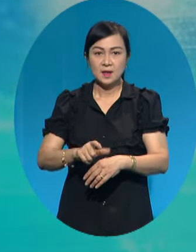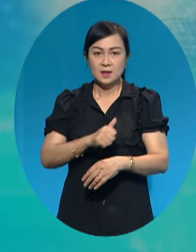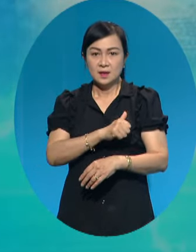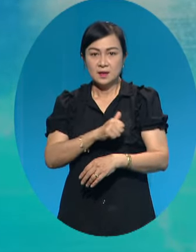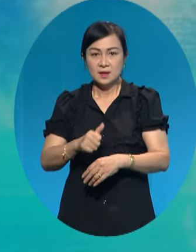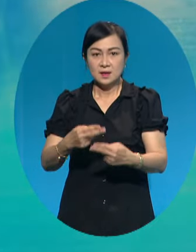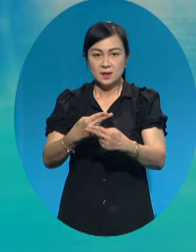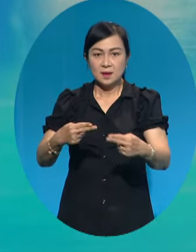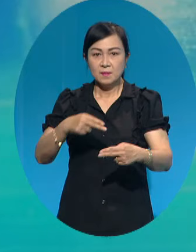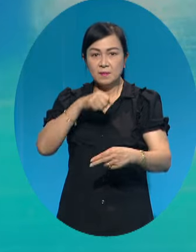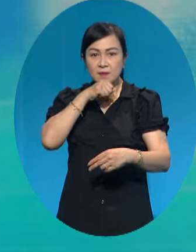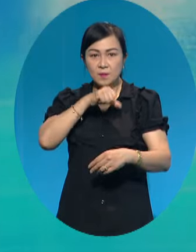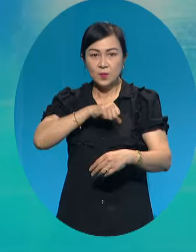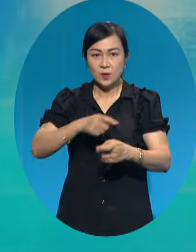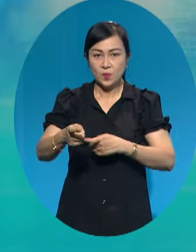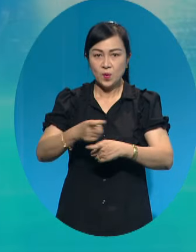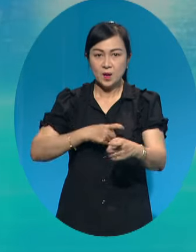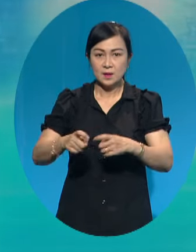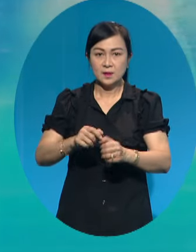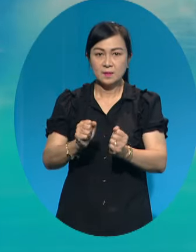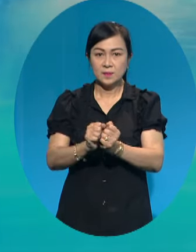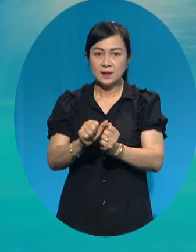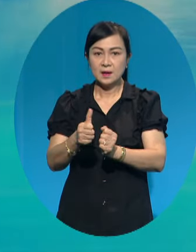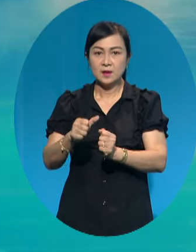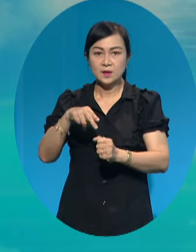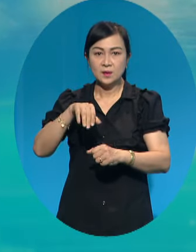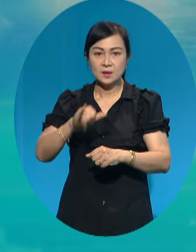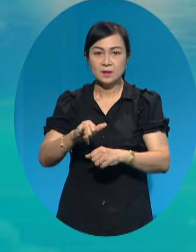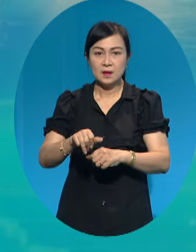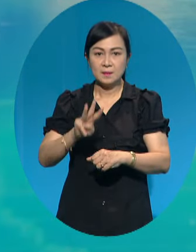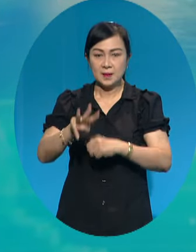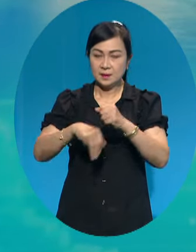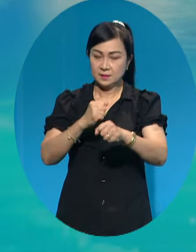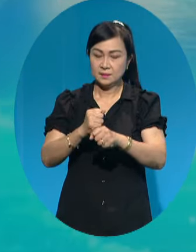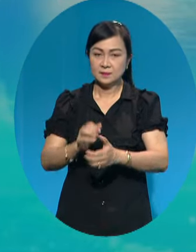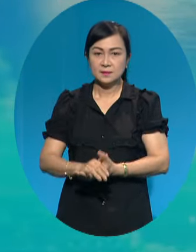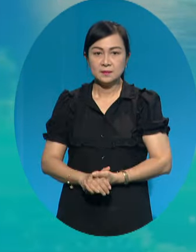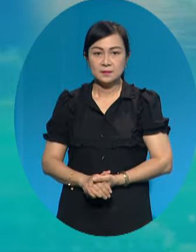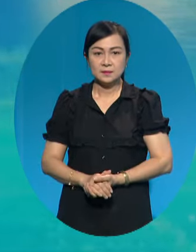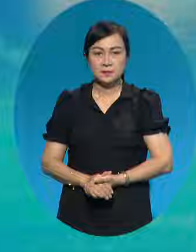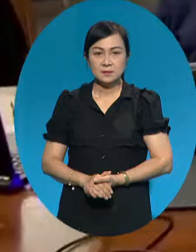sự và cấm ông này nắm quyền quản lý tại bất cứ tập đoàn nào ở bang New York trong vòng 3 năm.